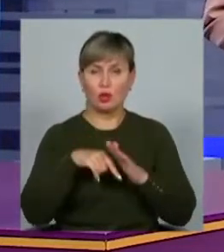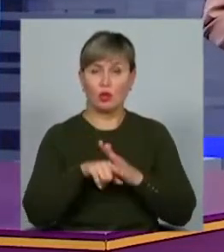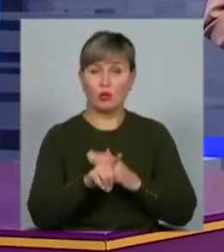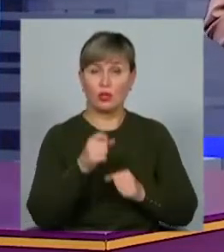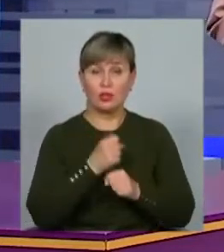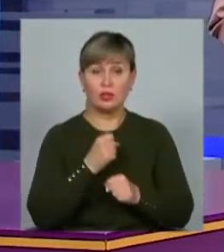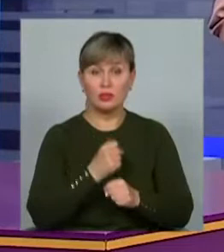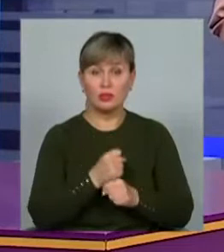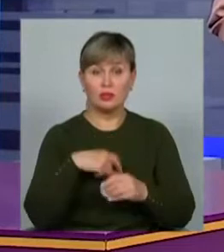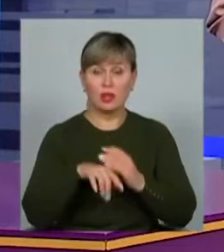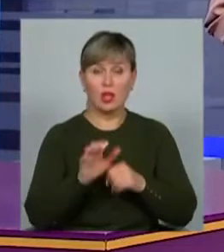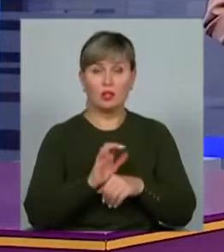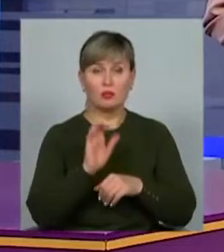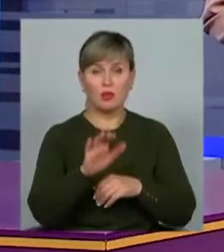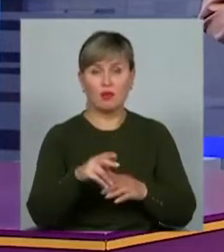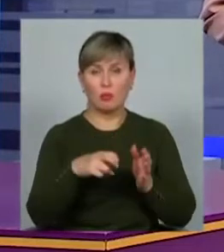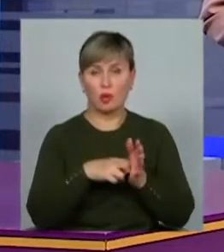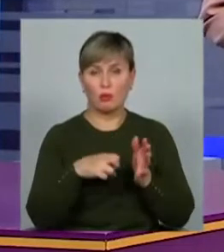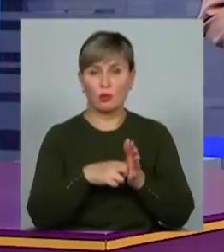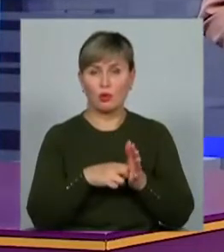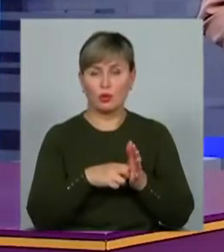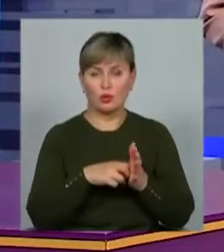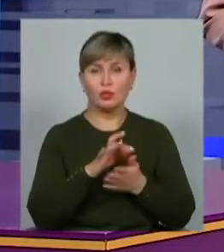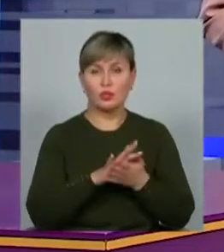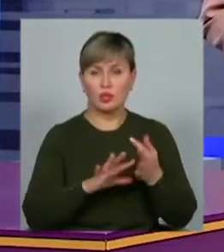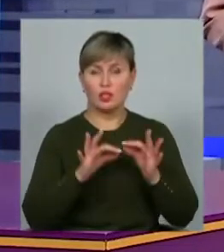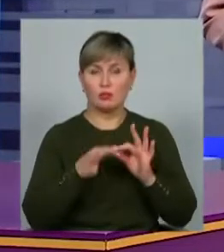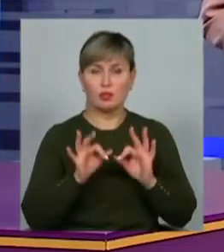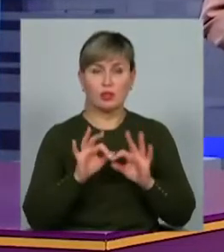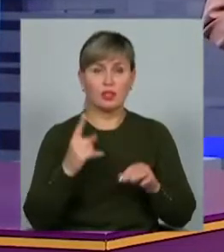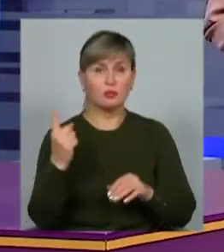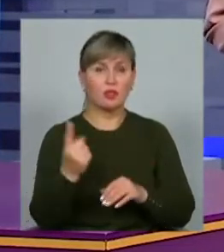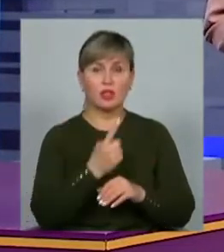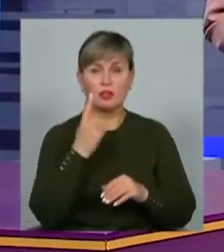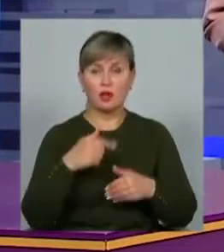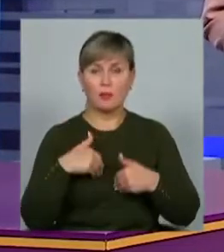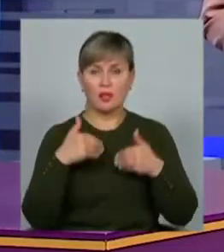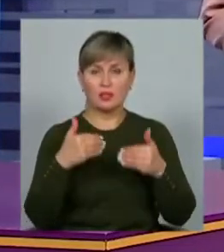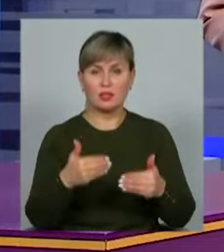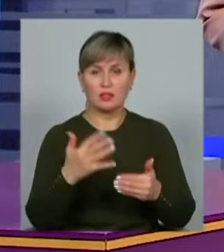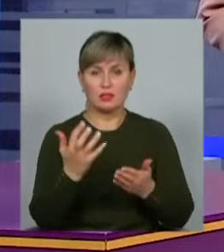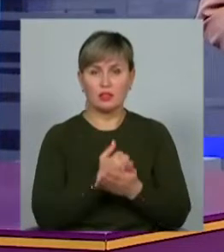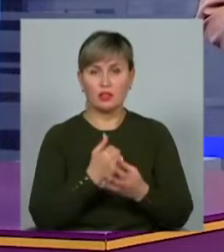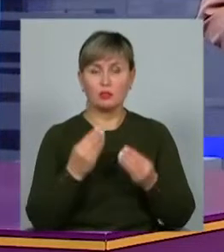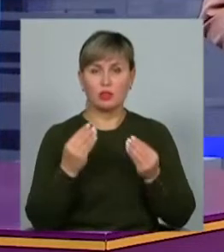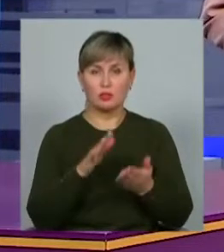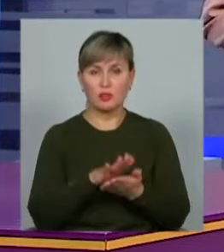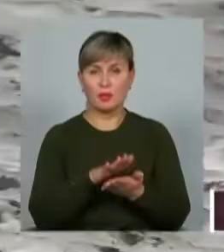Жайдарбеку Кунгужинову отправили по почте. Моя коллега Айсара Бисенова одной из первых поздравила обладателей престижной